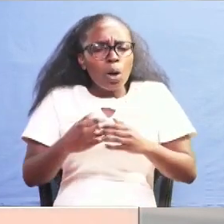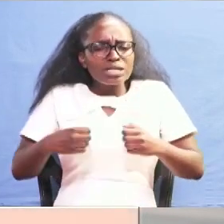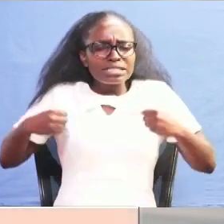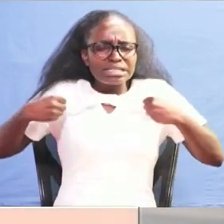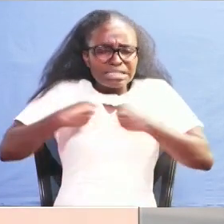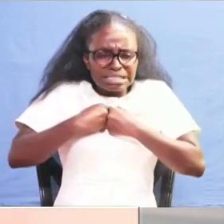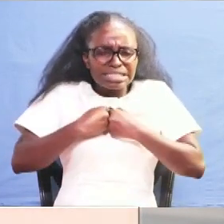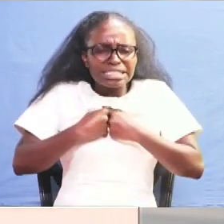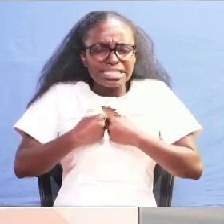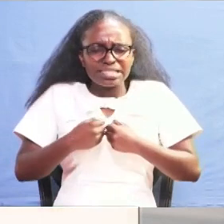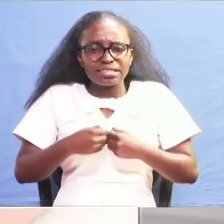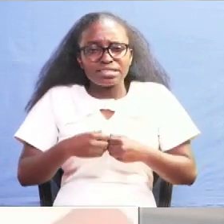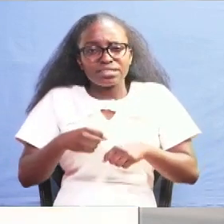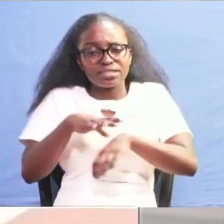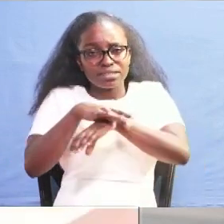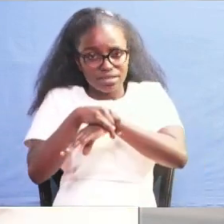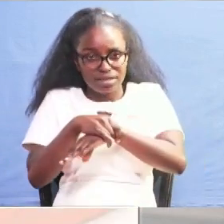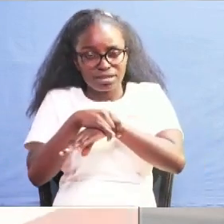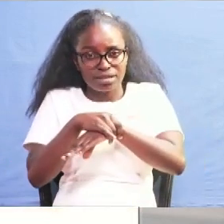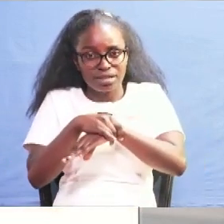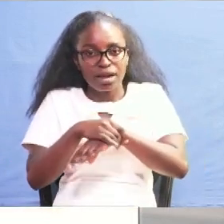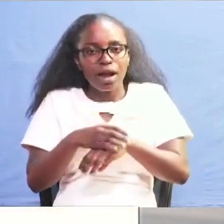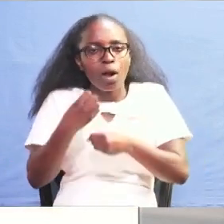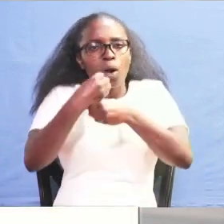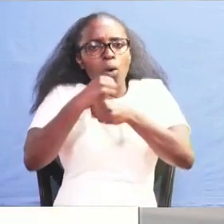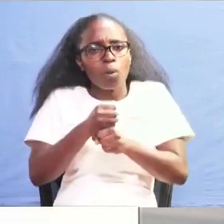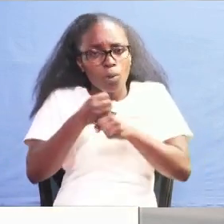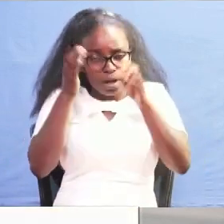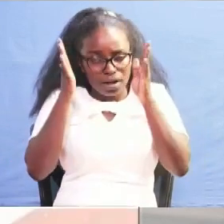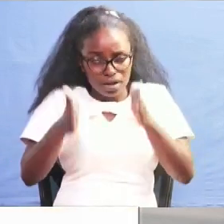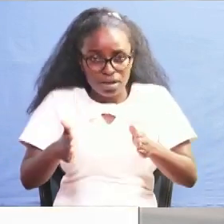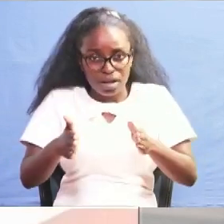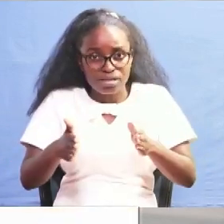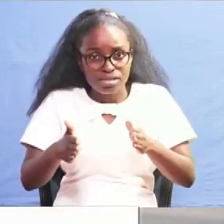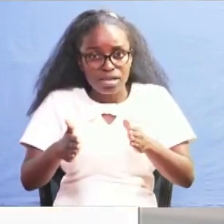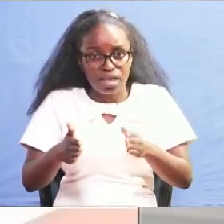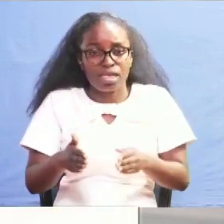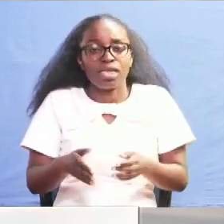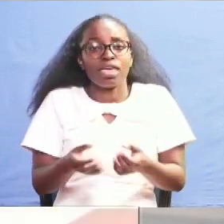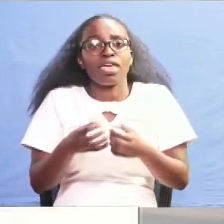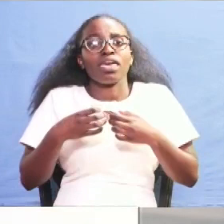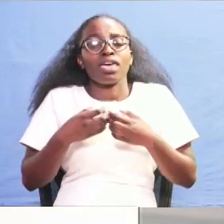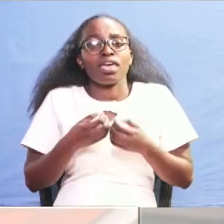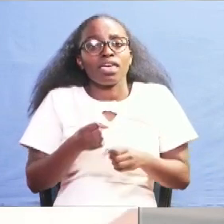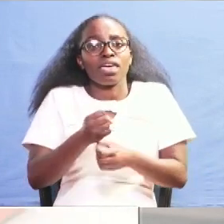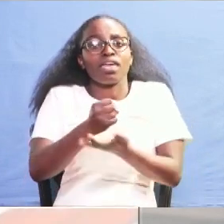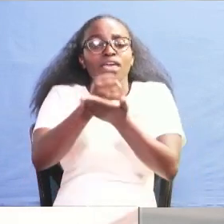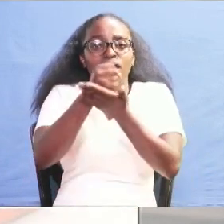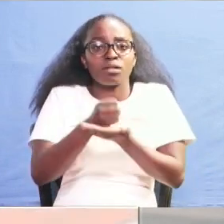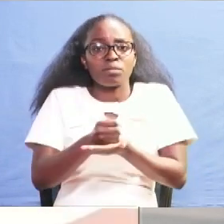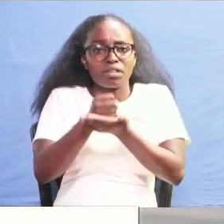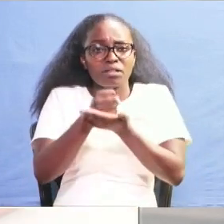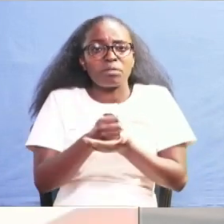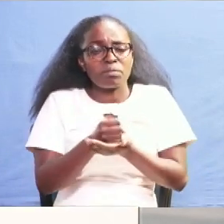na kupeleka wafanyakazi wa dharura ili kutoa huduma ya kwanza na usaidizi wa kisaikolojia kwa wale